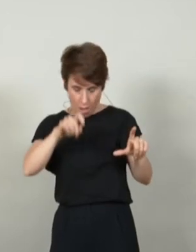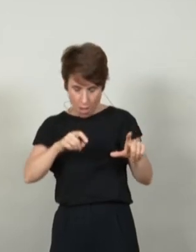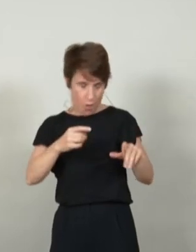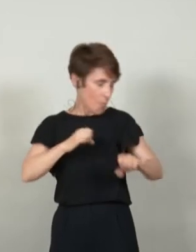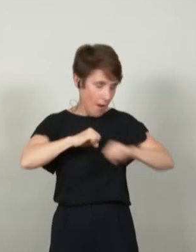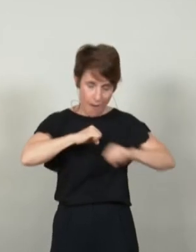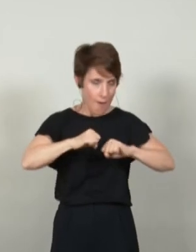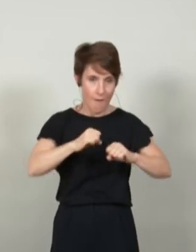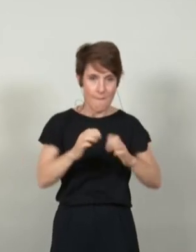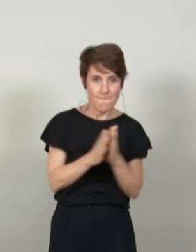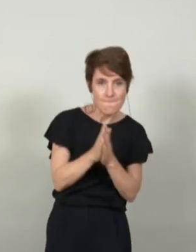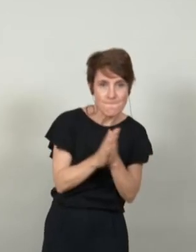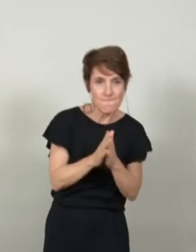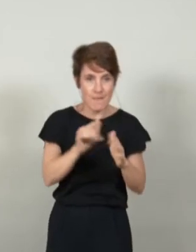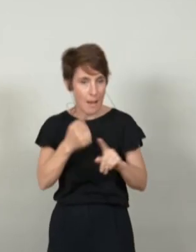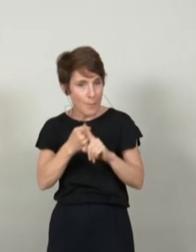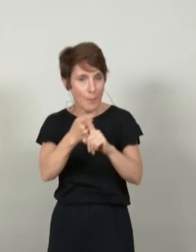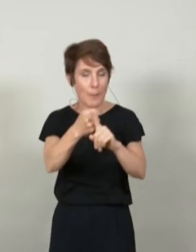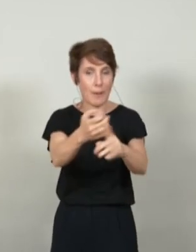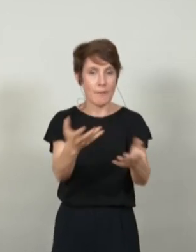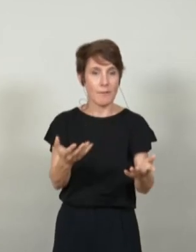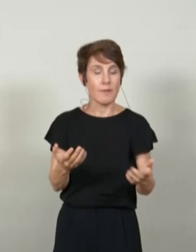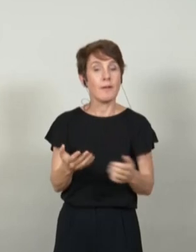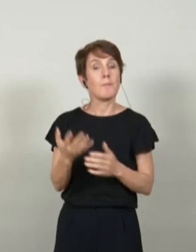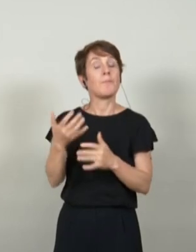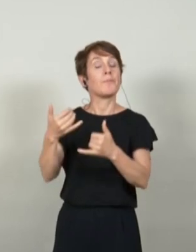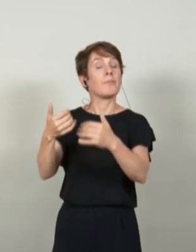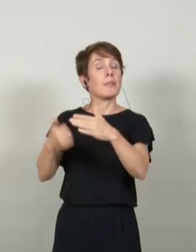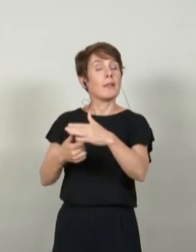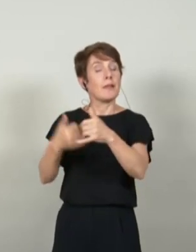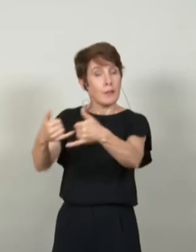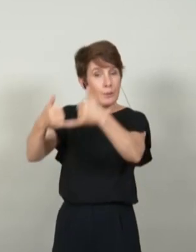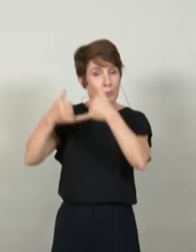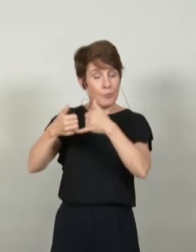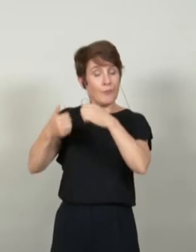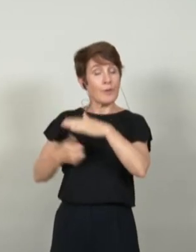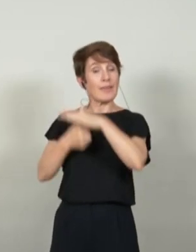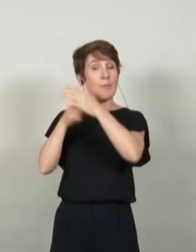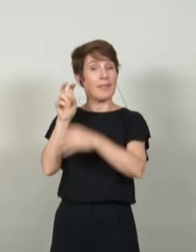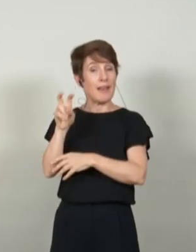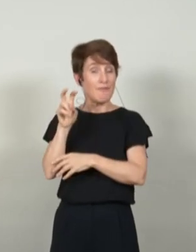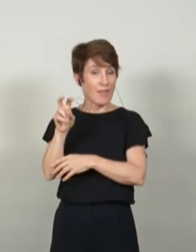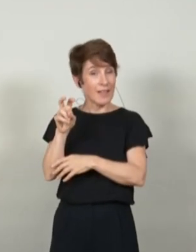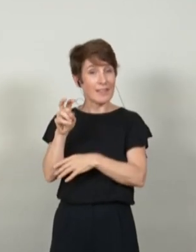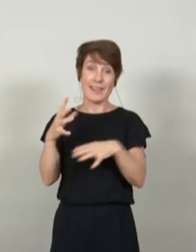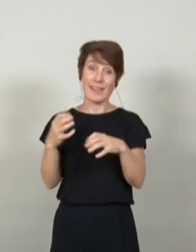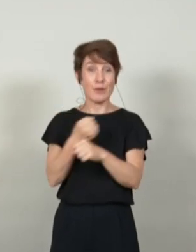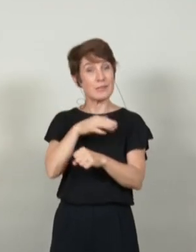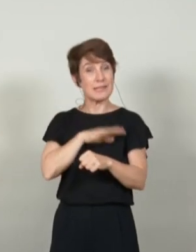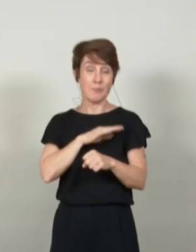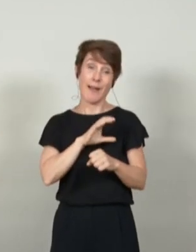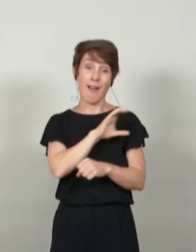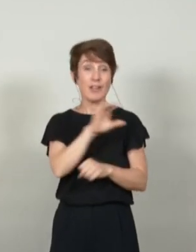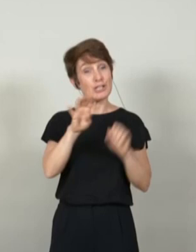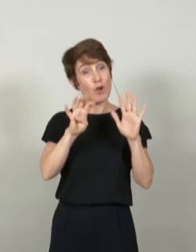Grenoble la réussite du label capital verte ne se fait pas avec 190 pages de belles photos et de belles